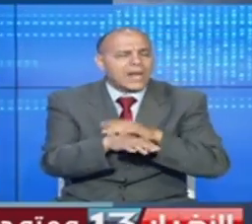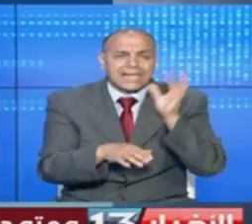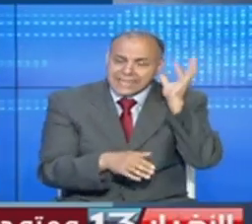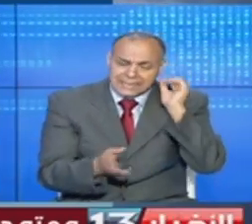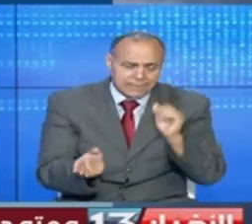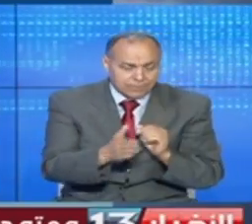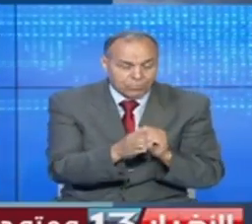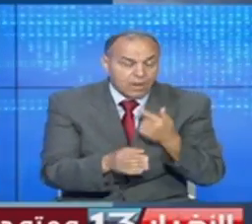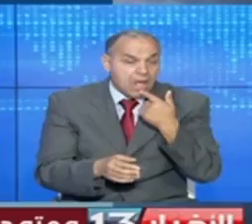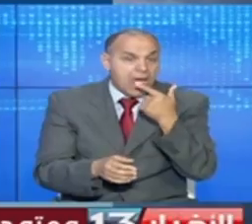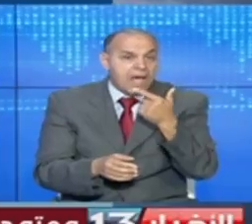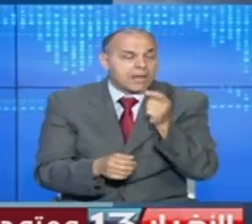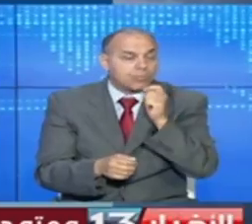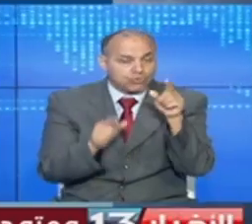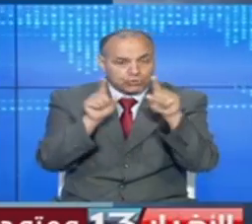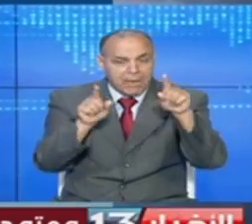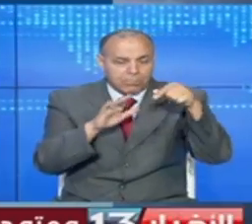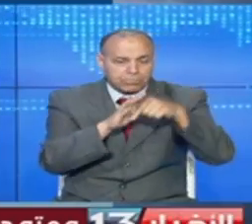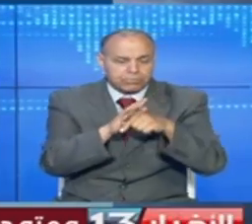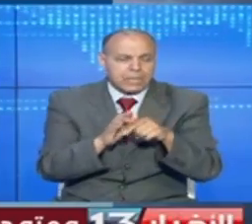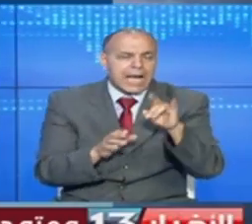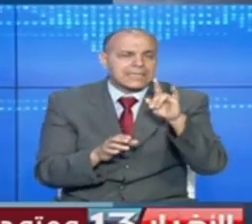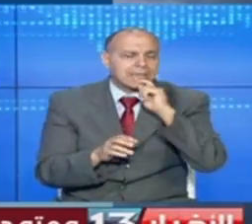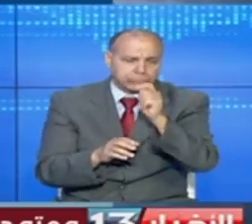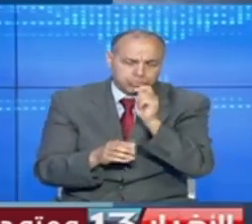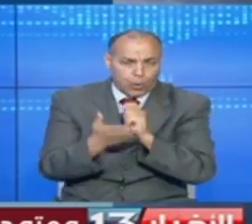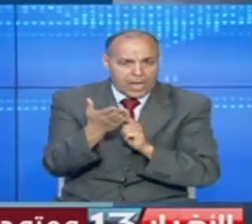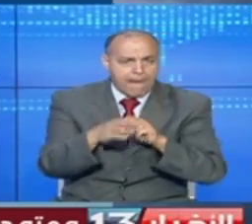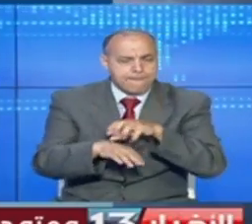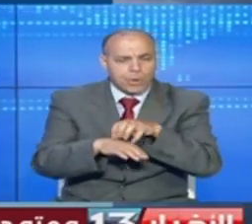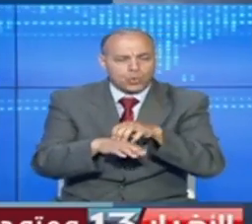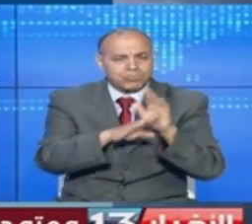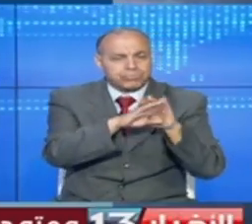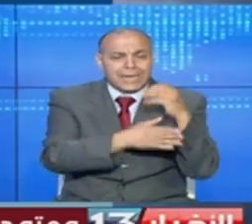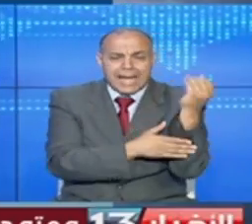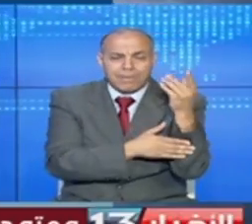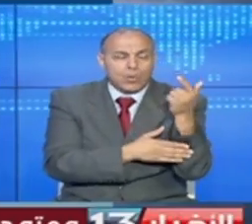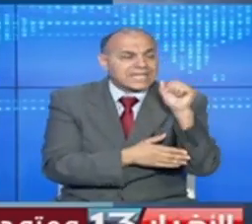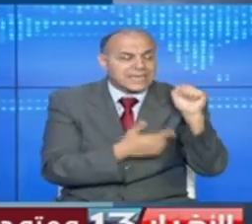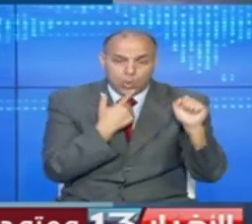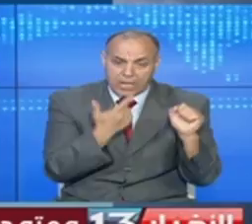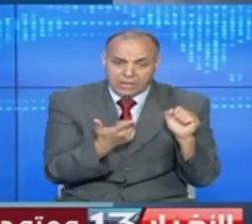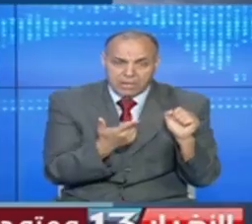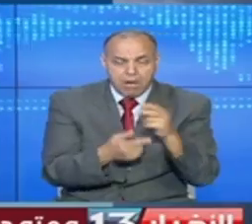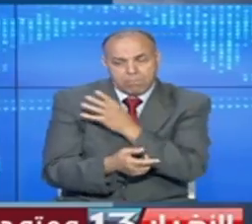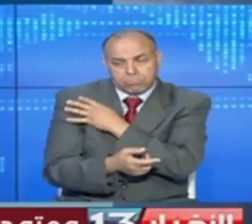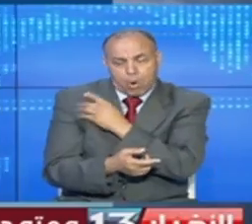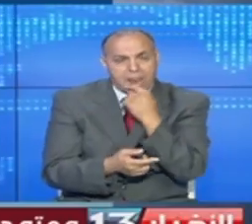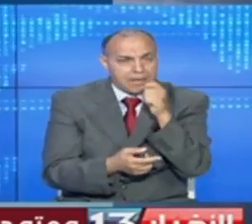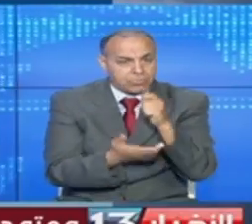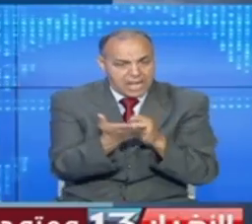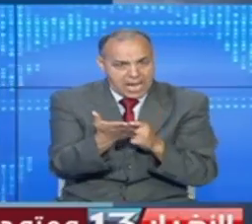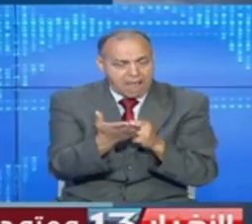القصرين. ووفقا لمراسلنا بالشمال الغربي حسن الكريمي استنادا إلى المندوب الجهوي للحماية المدنية بسليانة العميد عادل العبيدي،